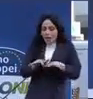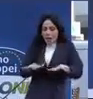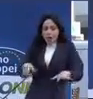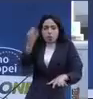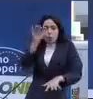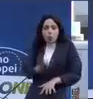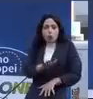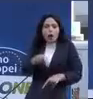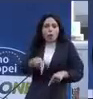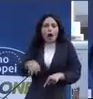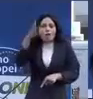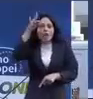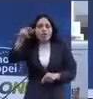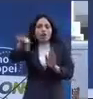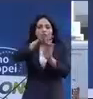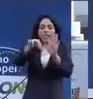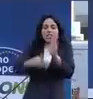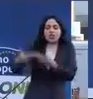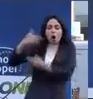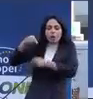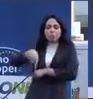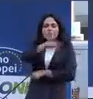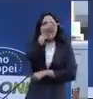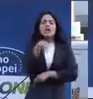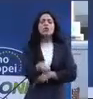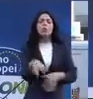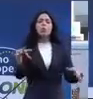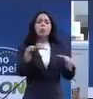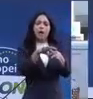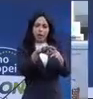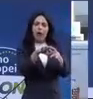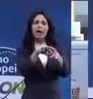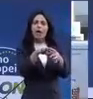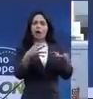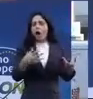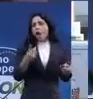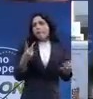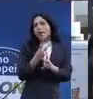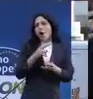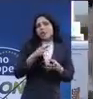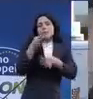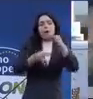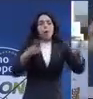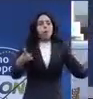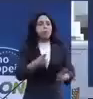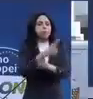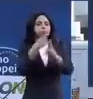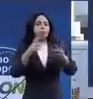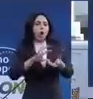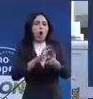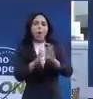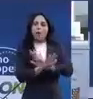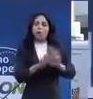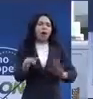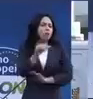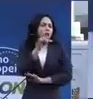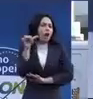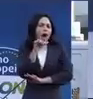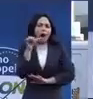culturali filosofiche storiche nel sud è complicato da spiegare no indispensabile